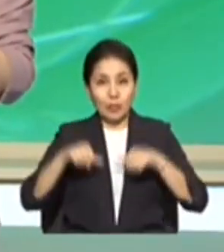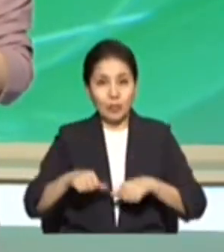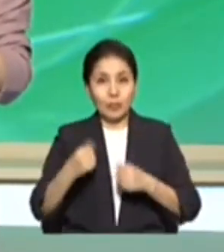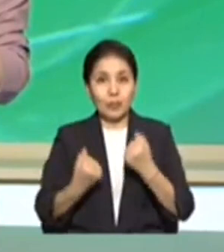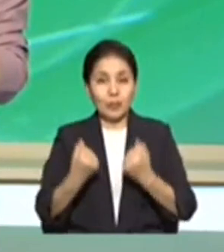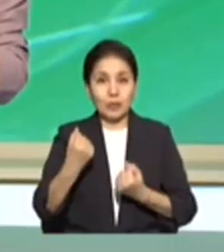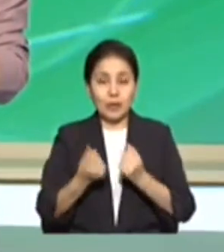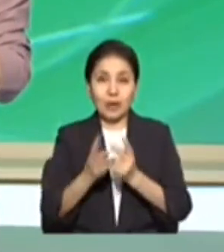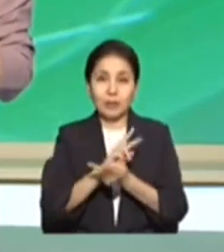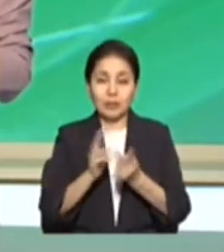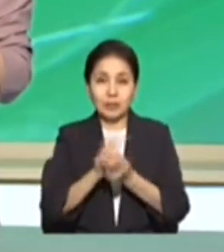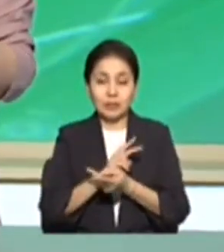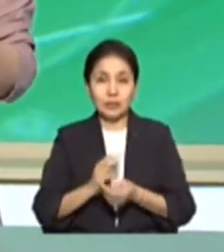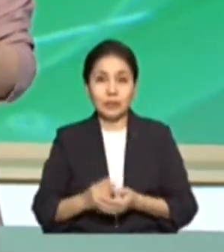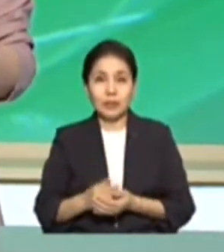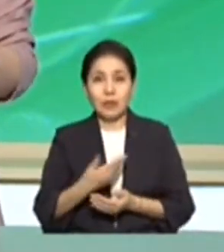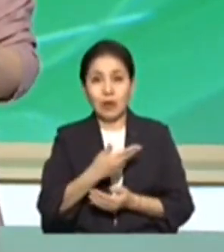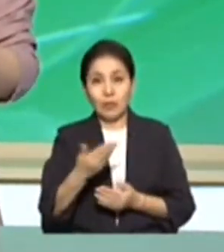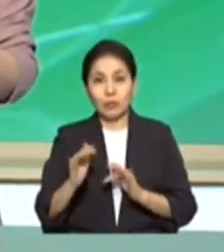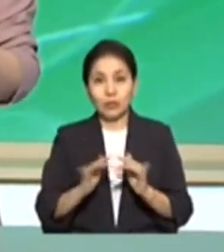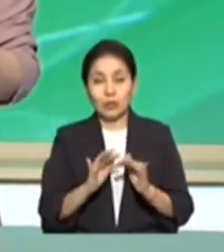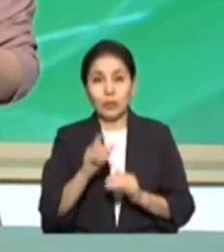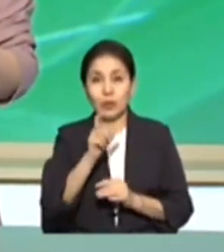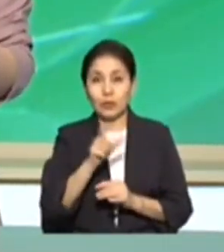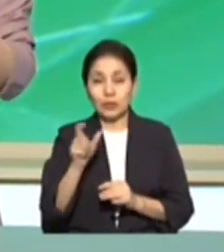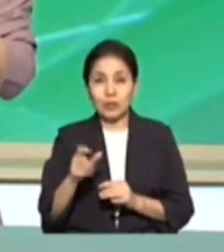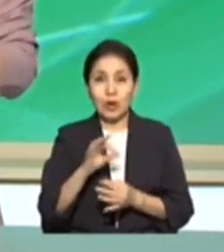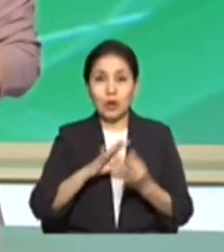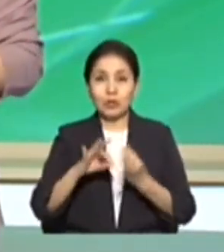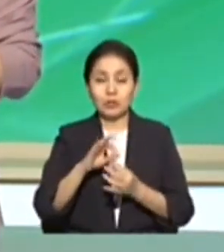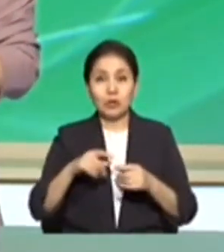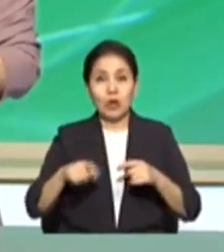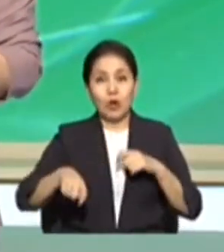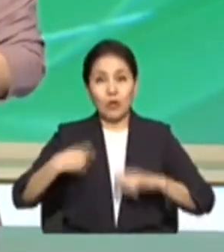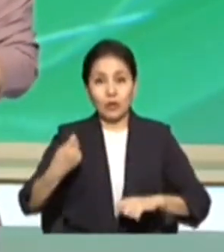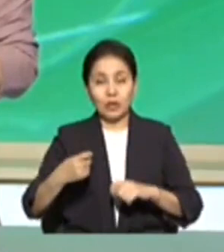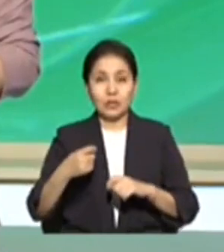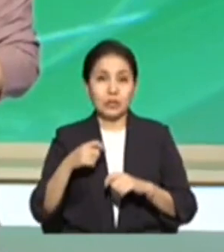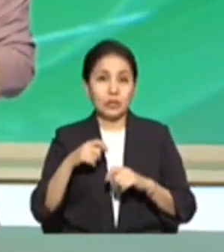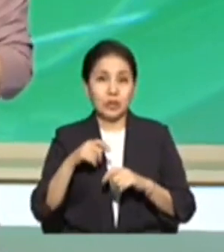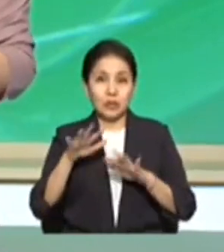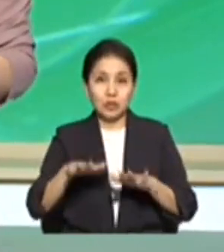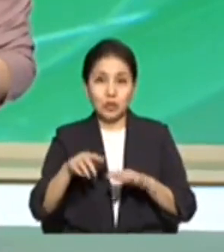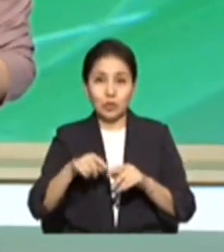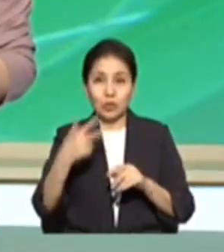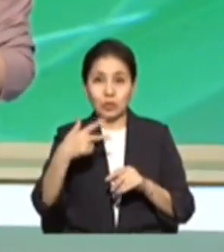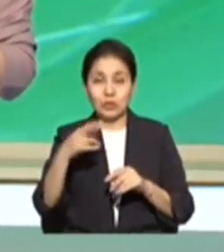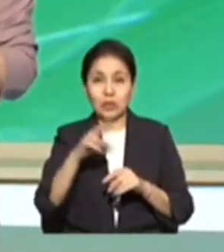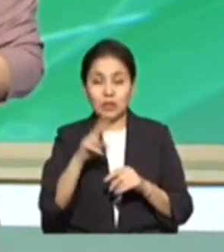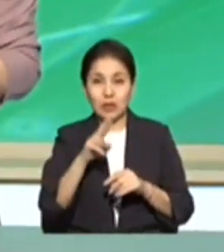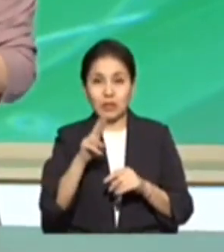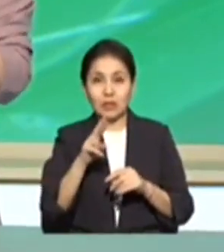almashtirish ishlari qizg'in davom etmoqda. Va bu jarayon yurtdoshlarimizga ortiqcha avaragarchilik tug'dirmasligi uchun joriy yil